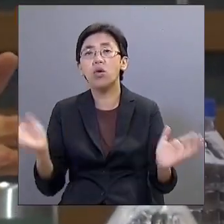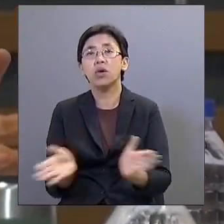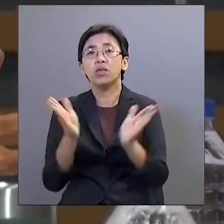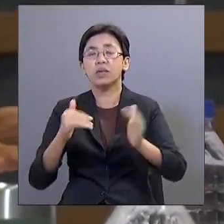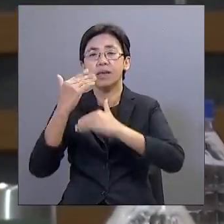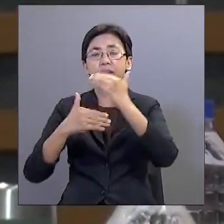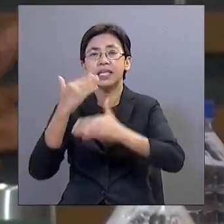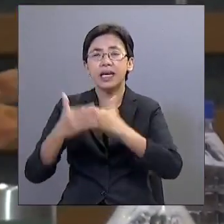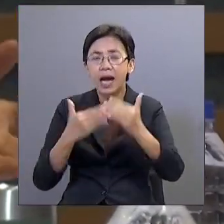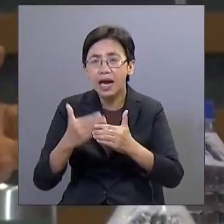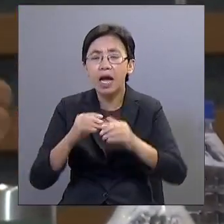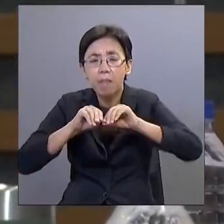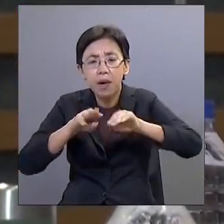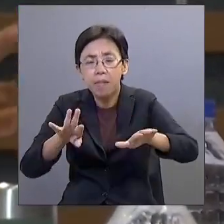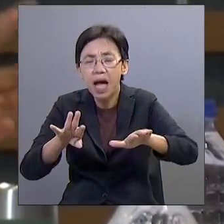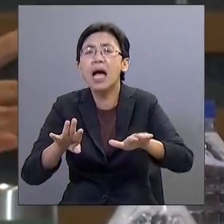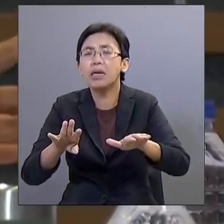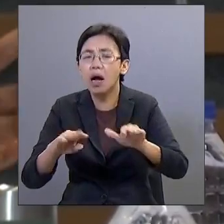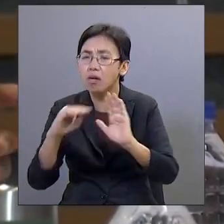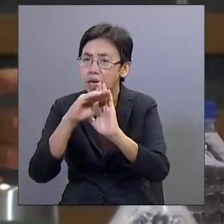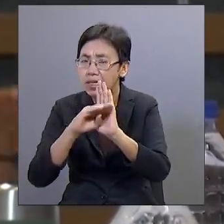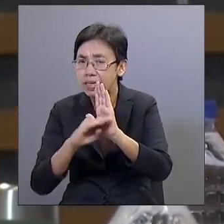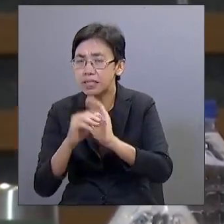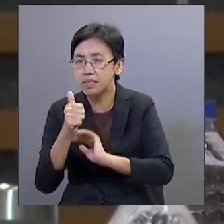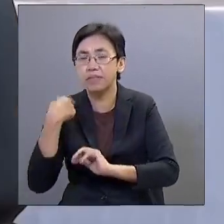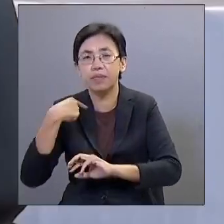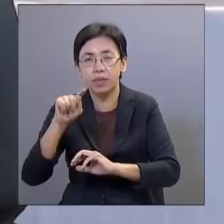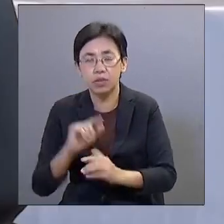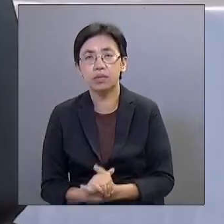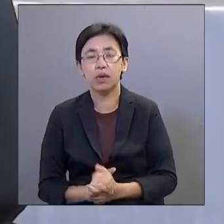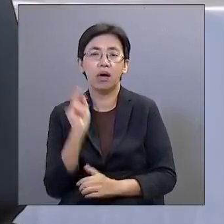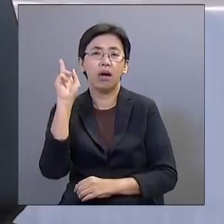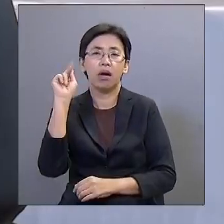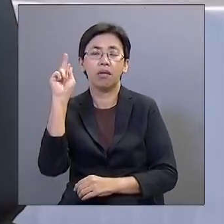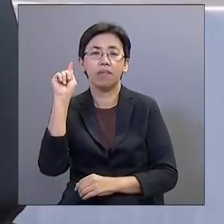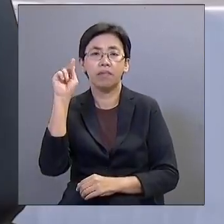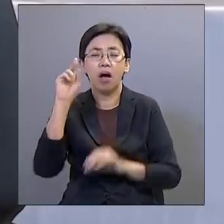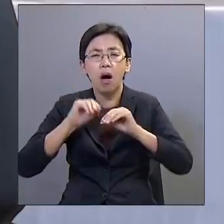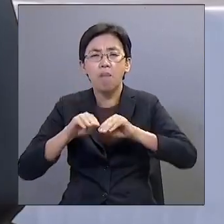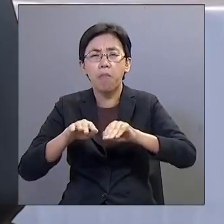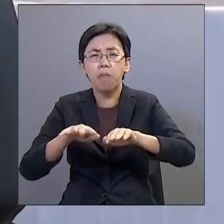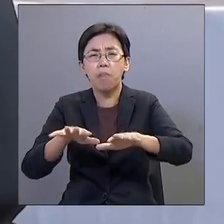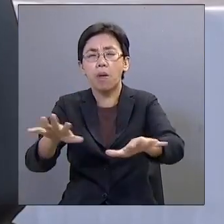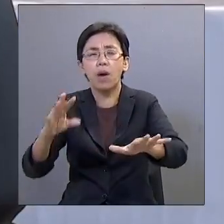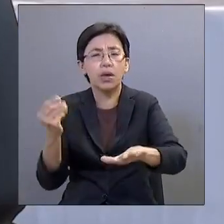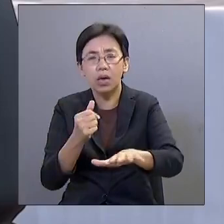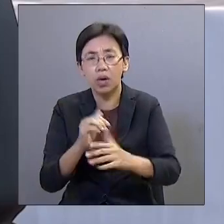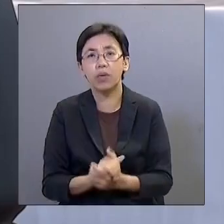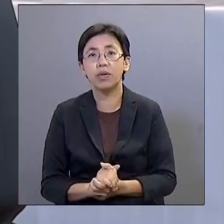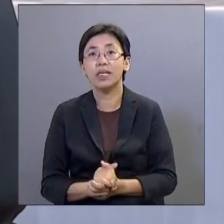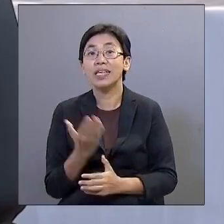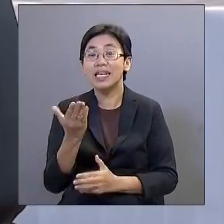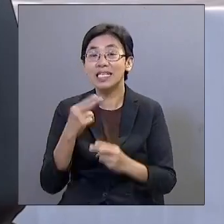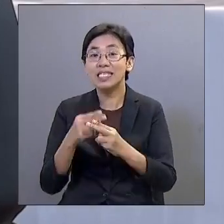าคอนเทนต์ที่มีประโยชน์ด้วยคุณผู้ชมคะคือในยุคที่ข่าวสารเนี่ยมันไปได้ไกลมากยิ่งขึ้นนี่คุณถาปณีเอียดศรีชัยใช่ไหม